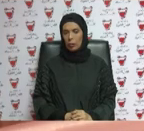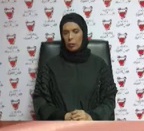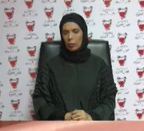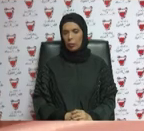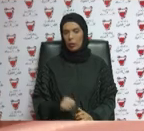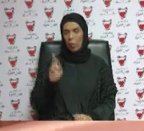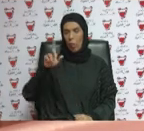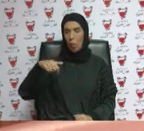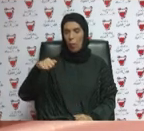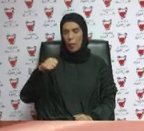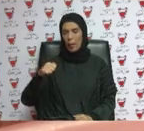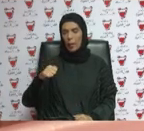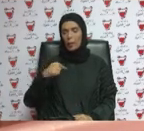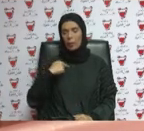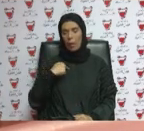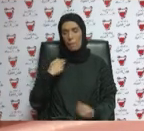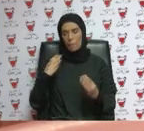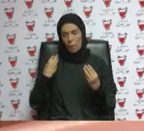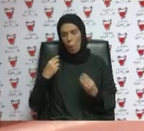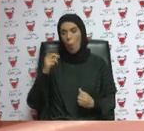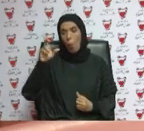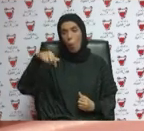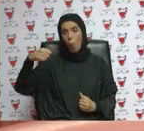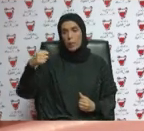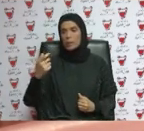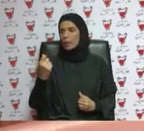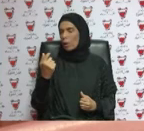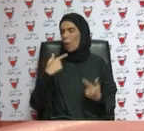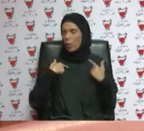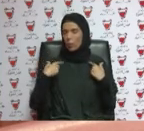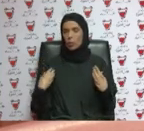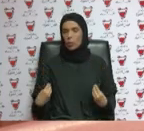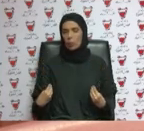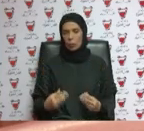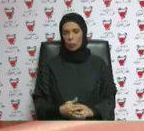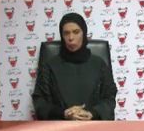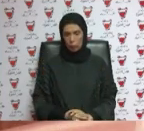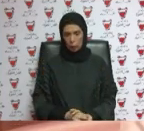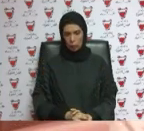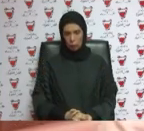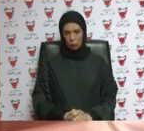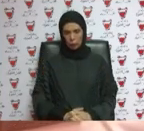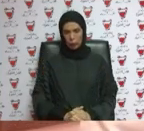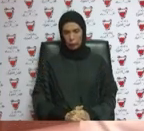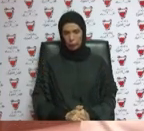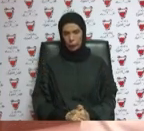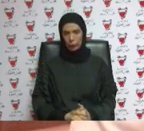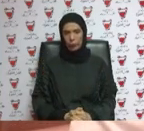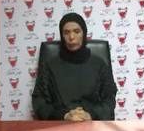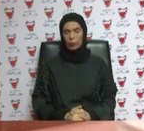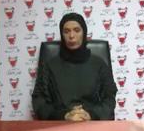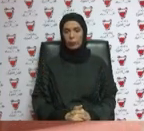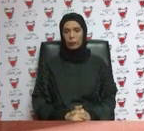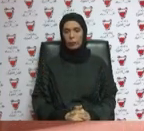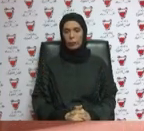وزير المالية يطمننا ويعطينا فكرة عن الآلية في تنفيذ هاي المشروع. الشيء الآخر معالي الرئيس، أنا